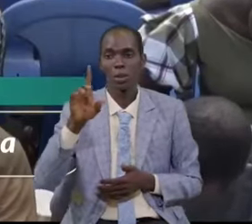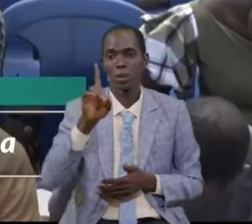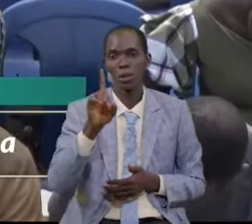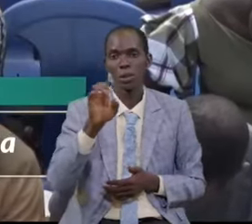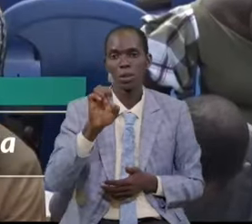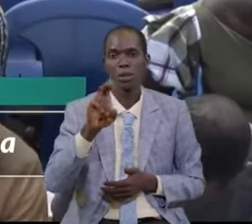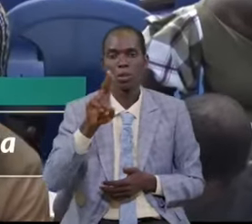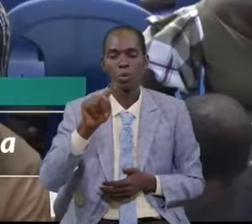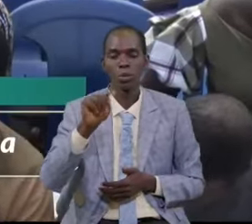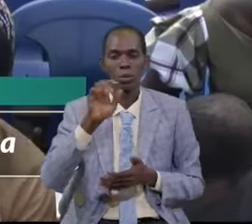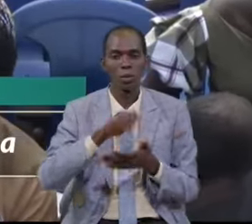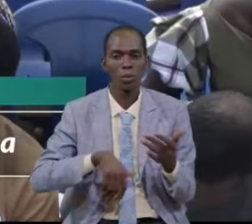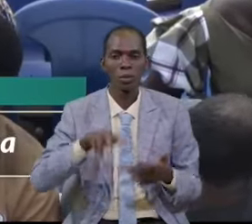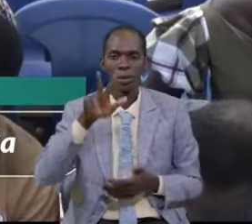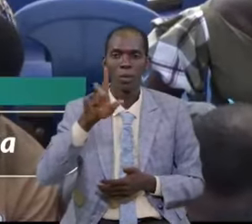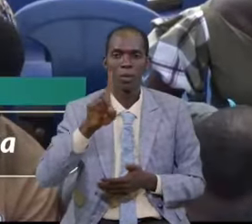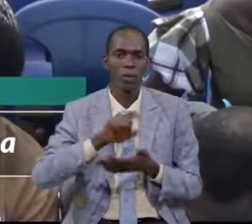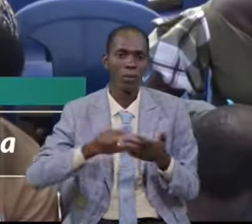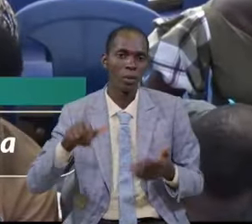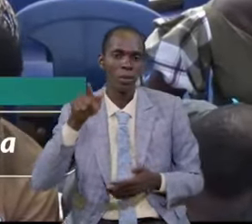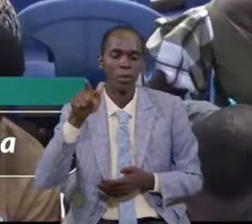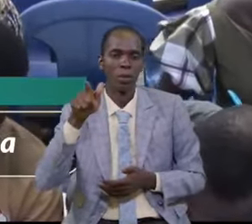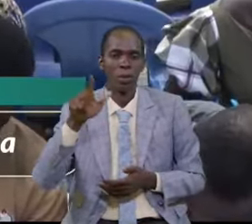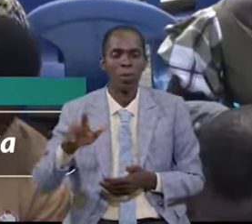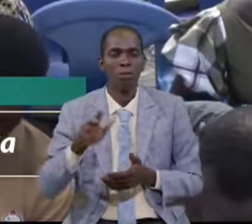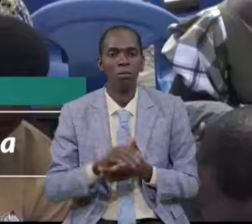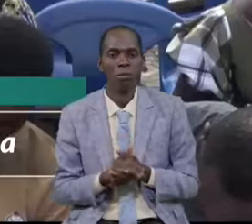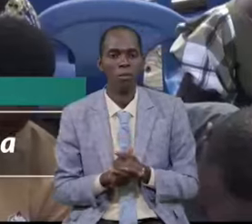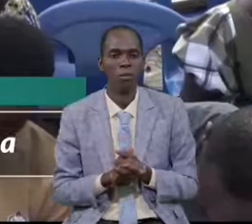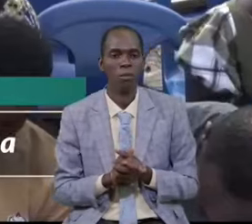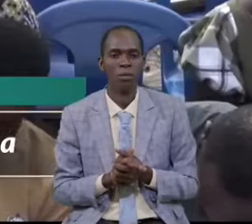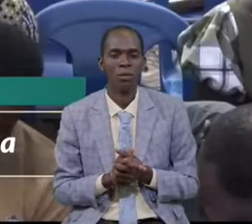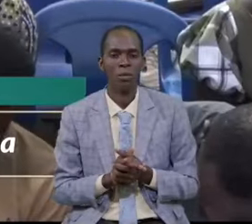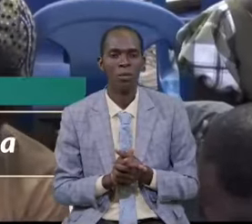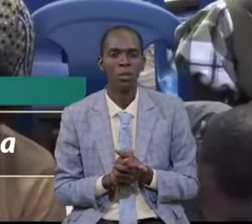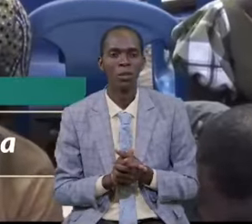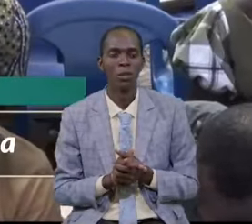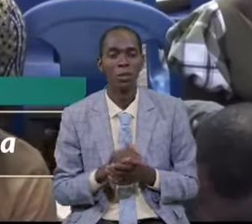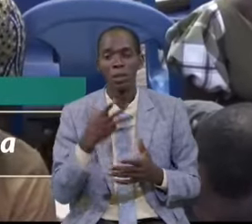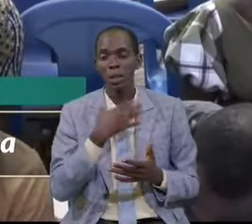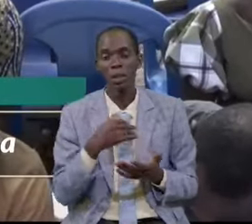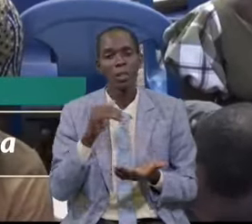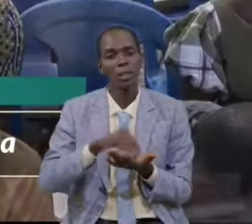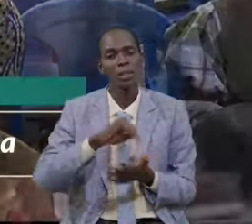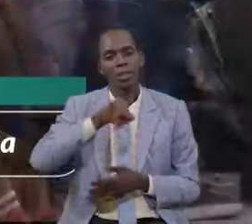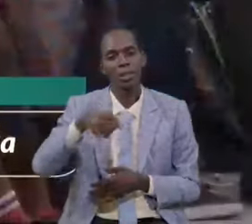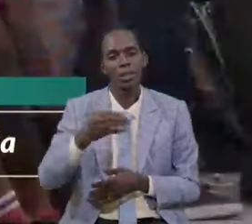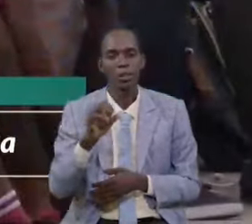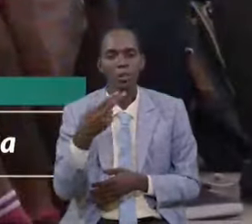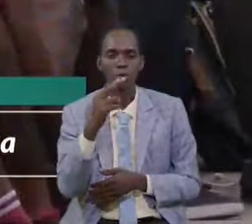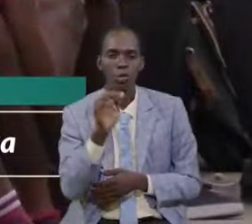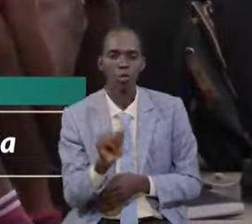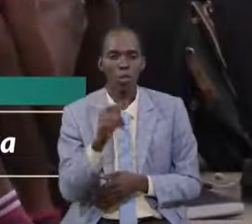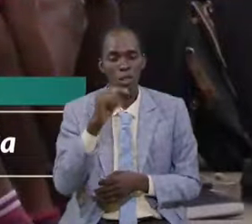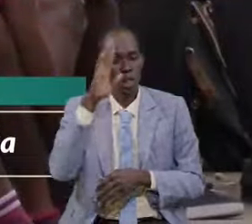chapitre 31, lisons à partir du verset 23, 31 de Deutéronome 23.